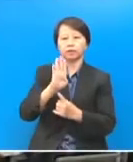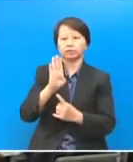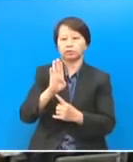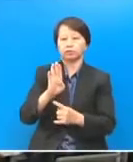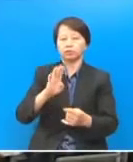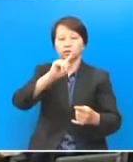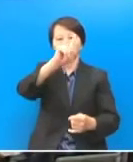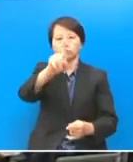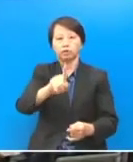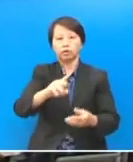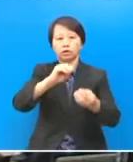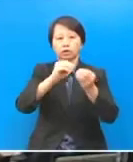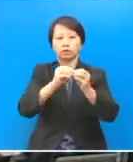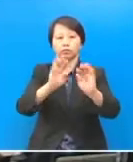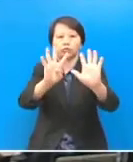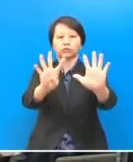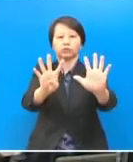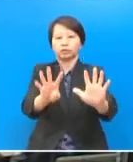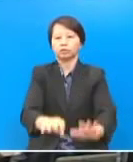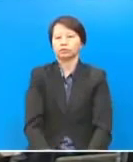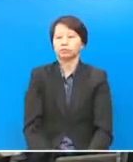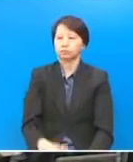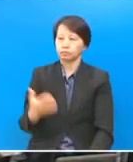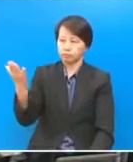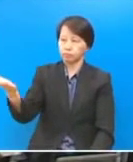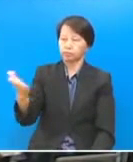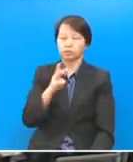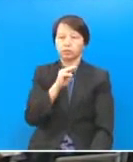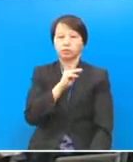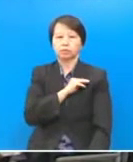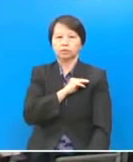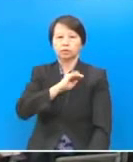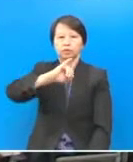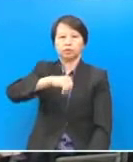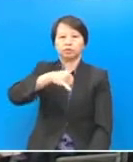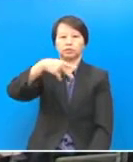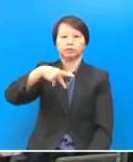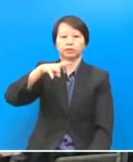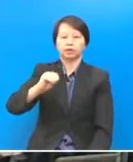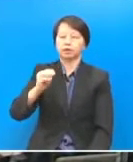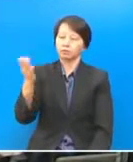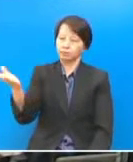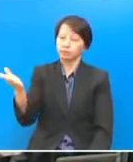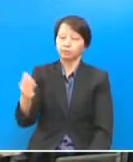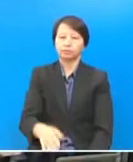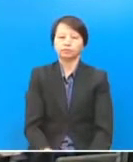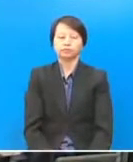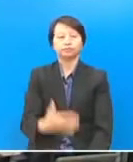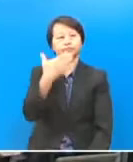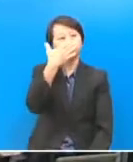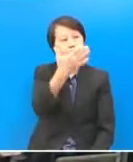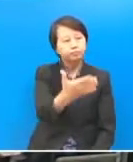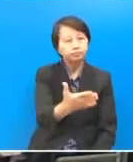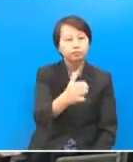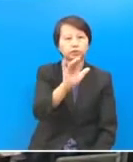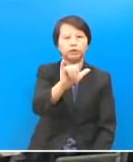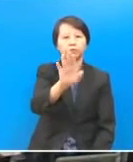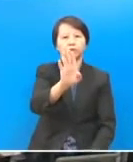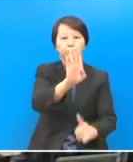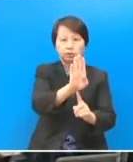09 celah menteri di jabatan terbuka sih yang bodo amat bacot